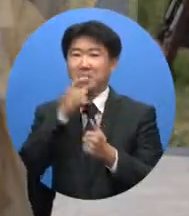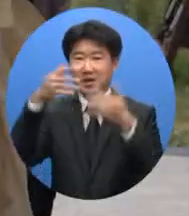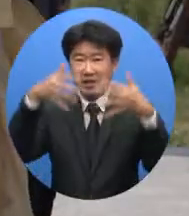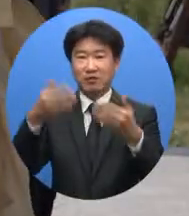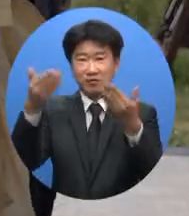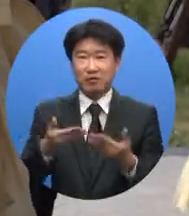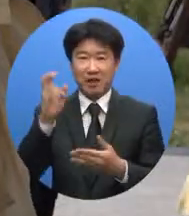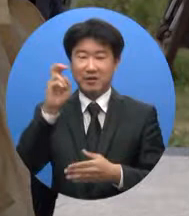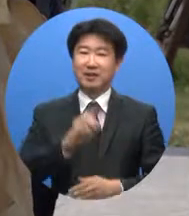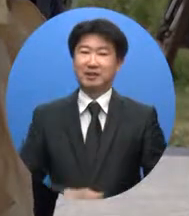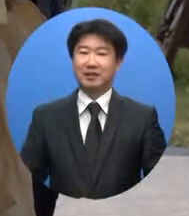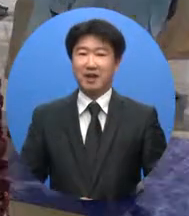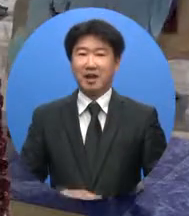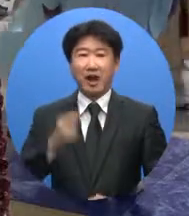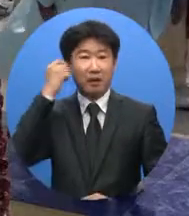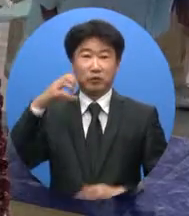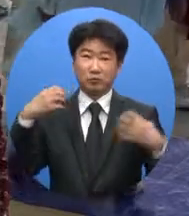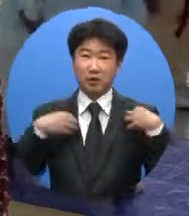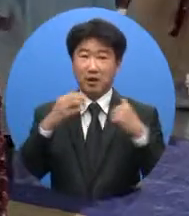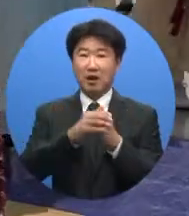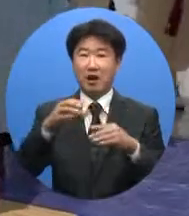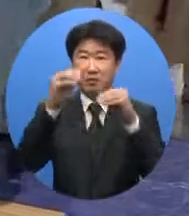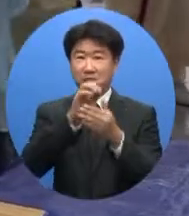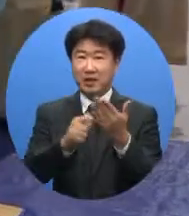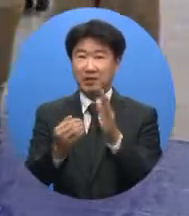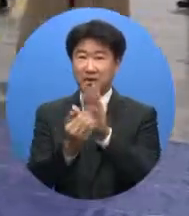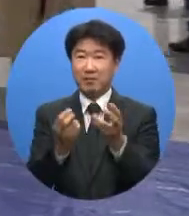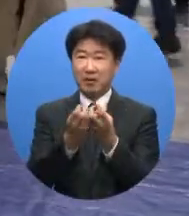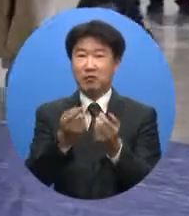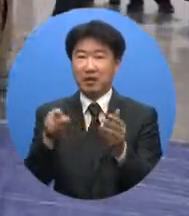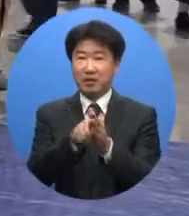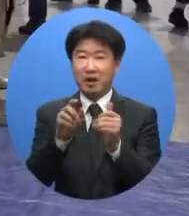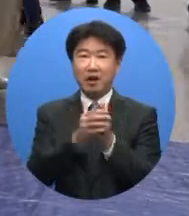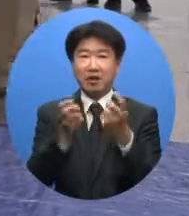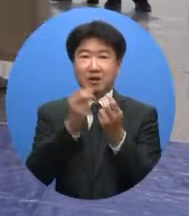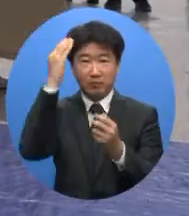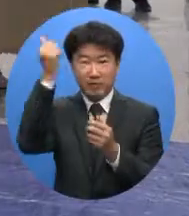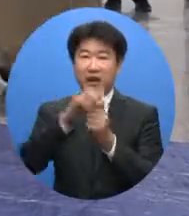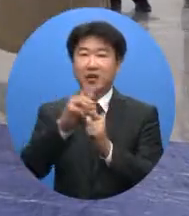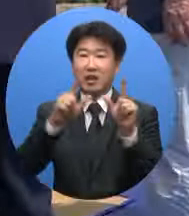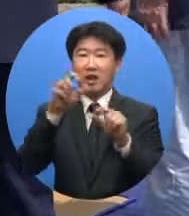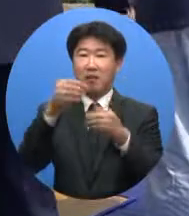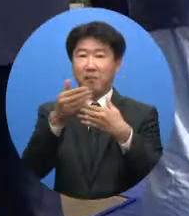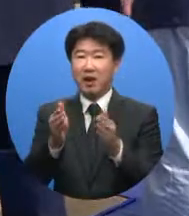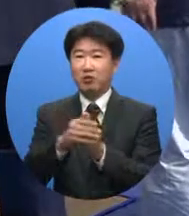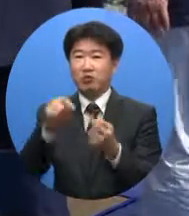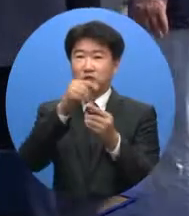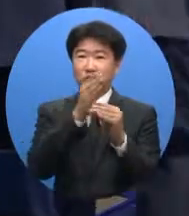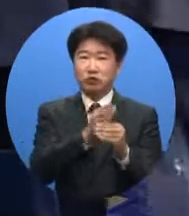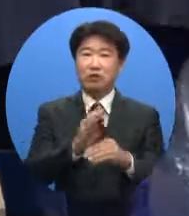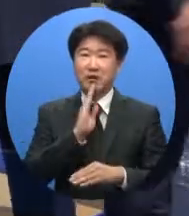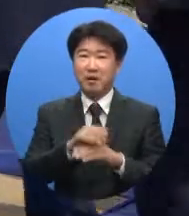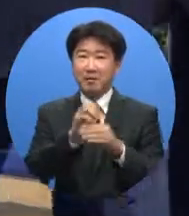같아요. 한편 합천군은 가뭄 피해에 대비해 지난 1일부터 가뭄 대책 상황실을 운영하고 있으며 예비비 10억 원을